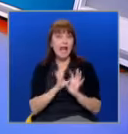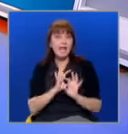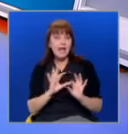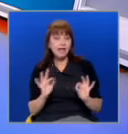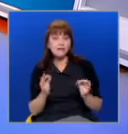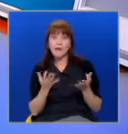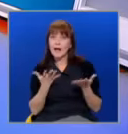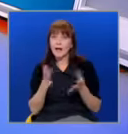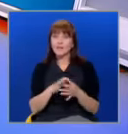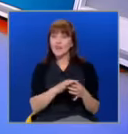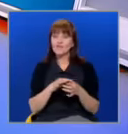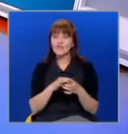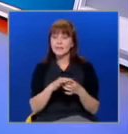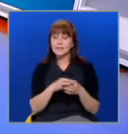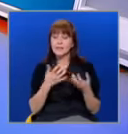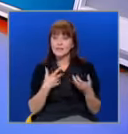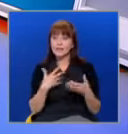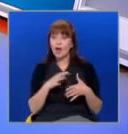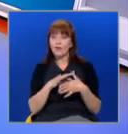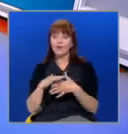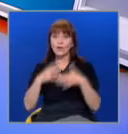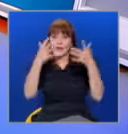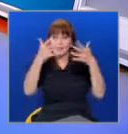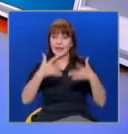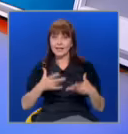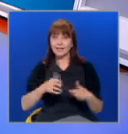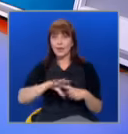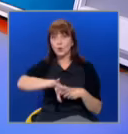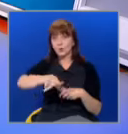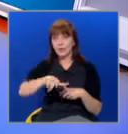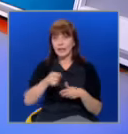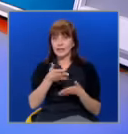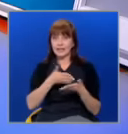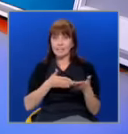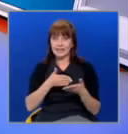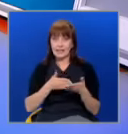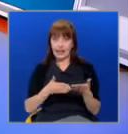зависимости водят данните от взетите документи? По света и у нас започва.